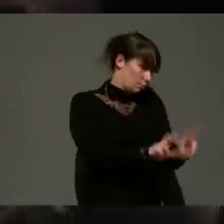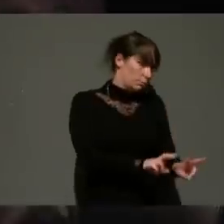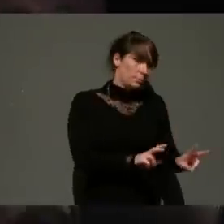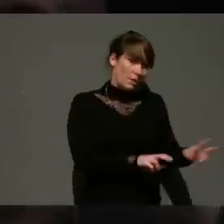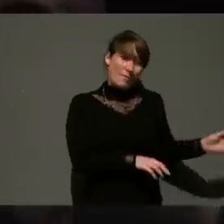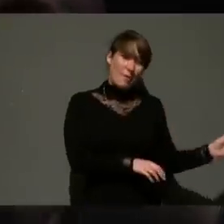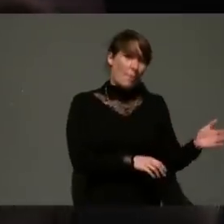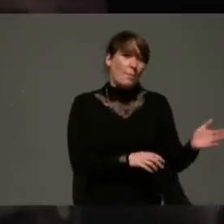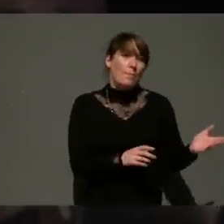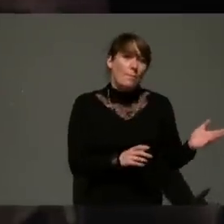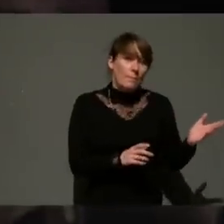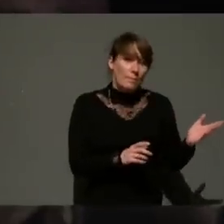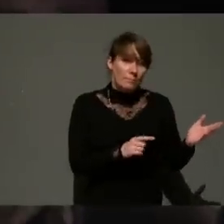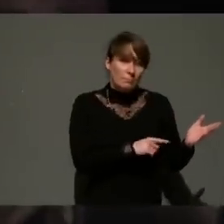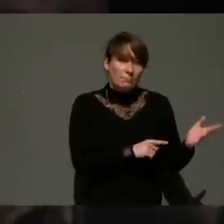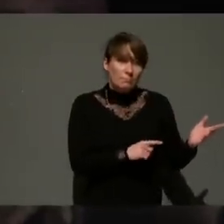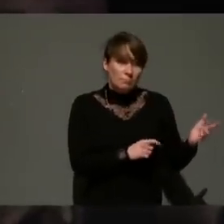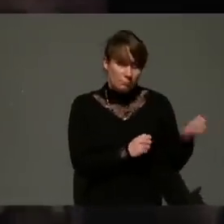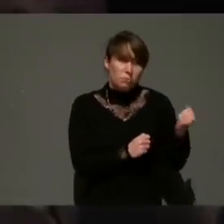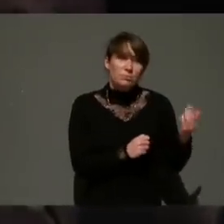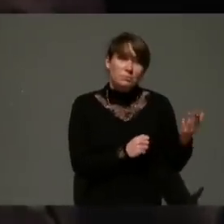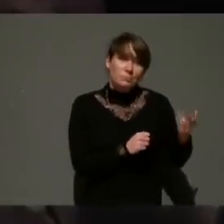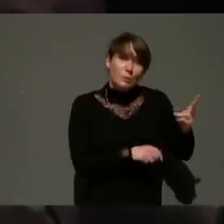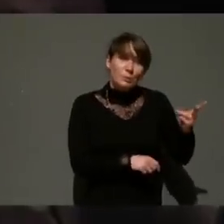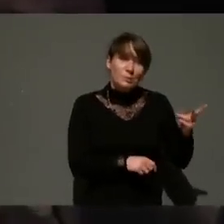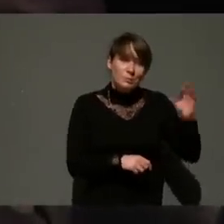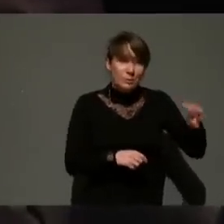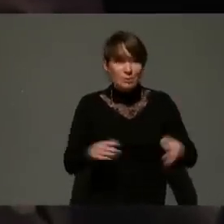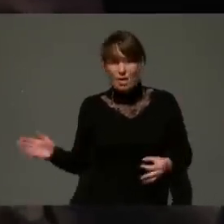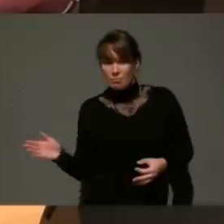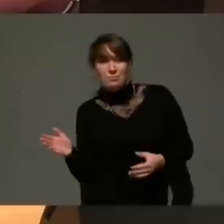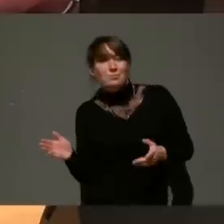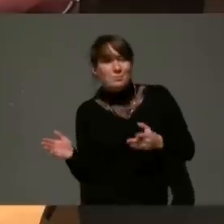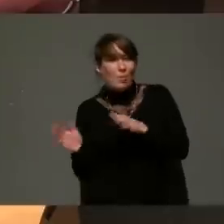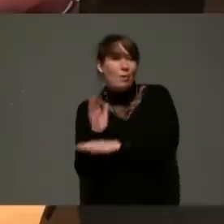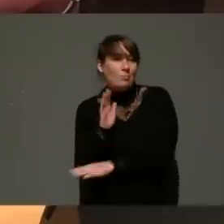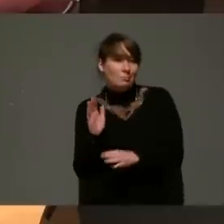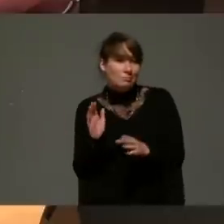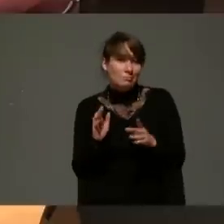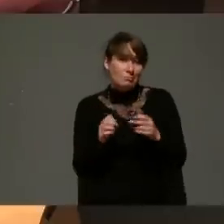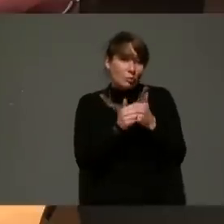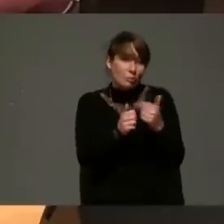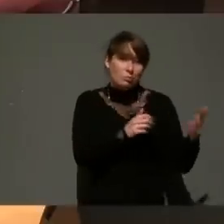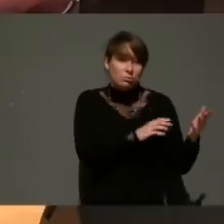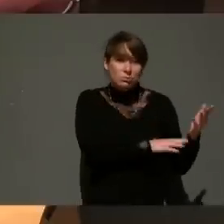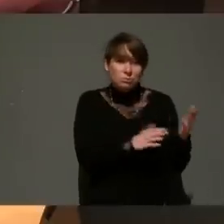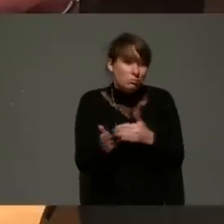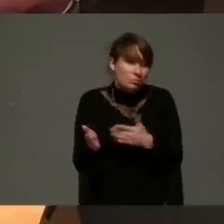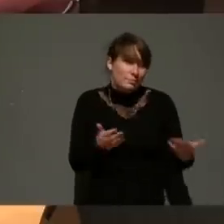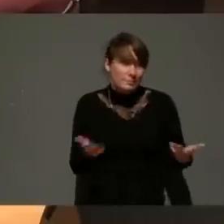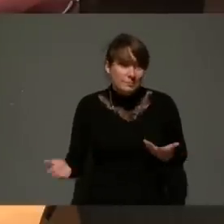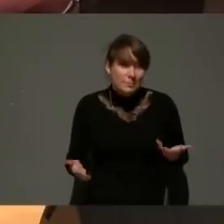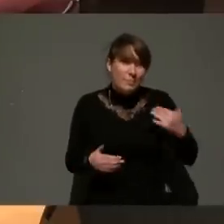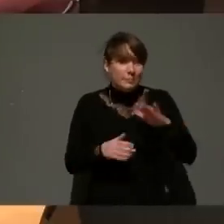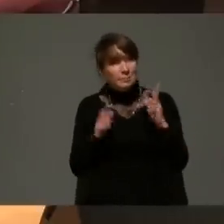frappe, il est plus solide, plus épais que l'autre côté. Donc on voit bien là les effets. Par contre, c'est vrai